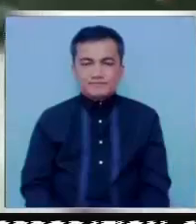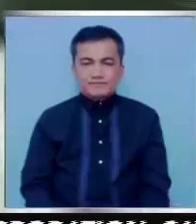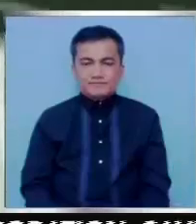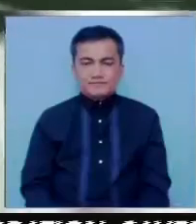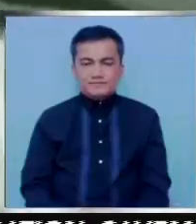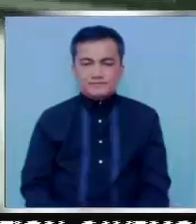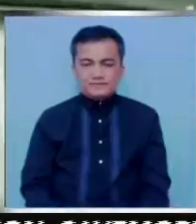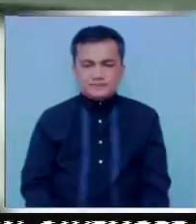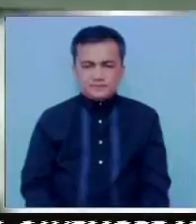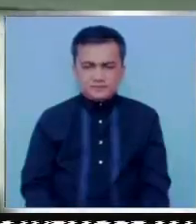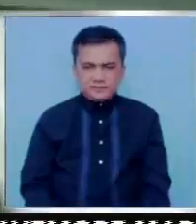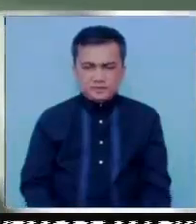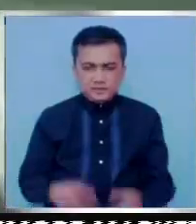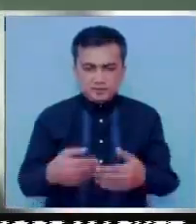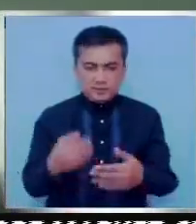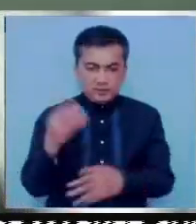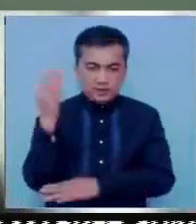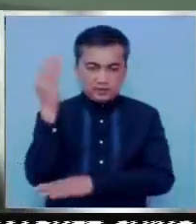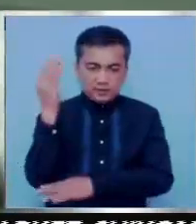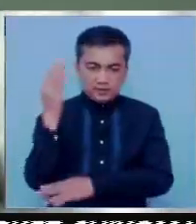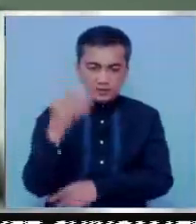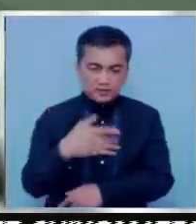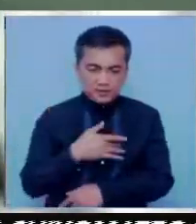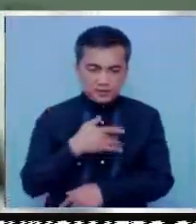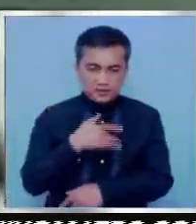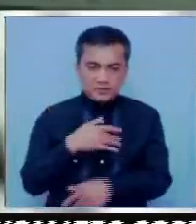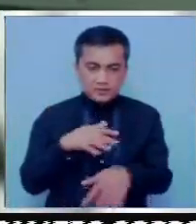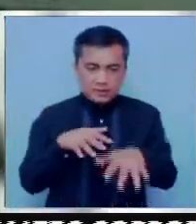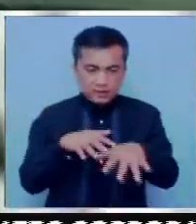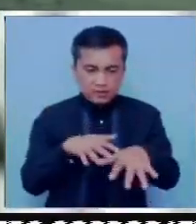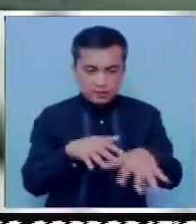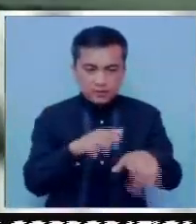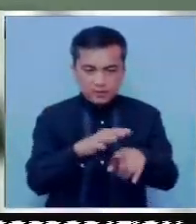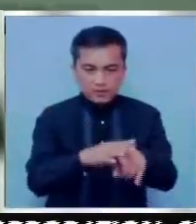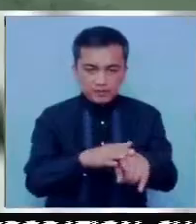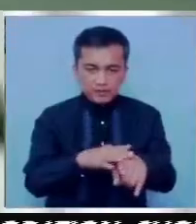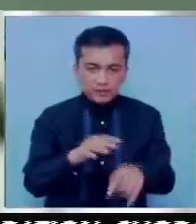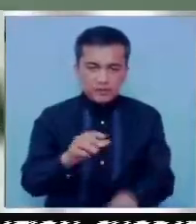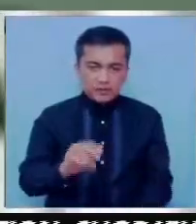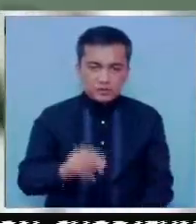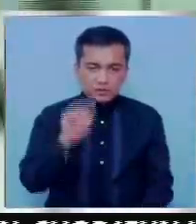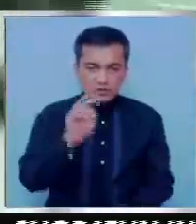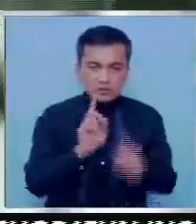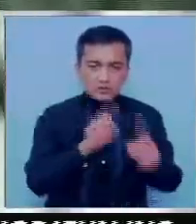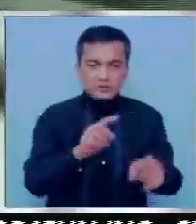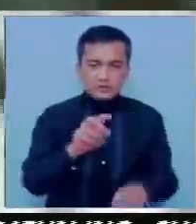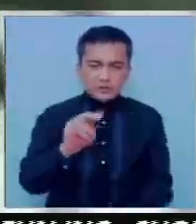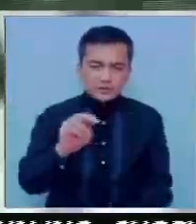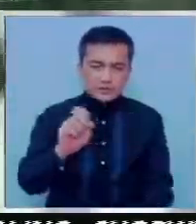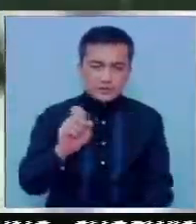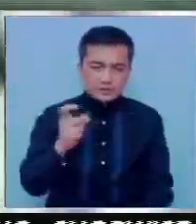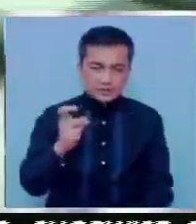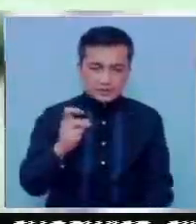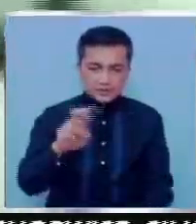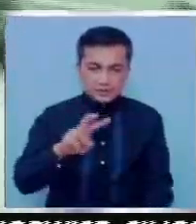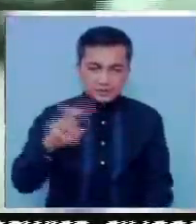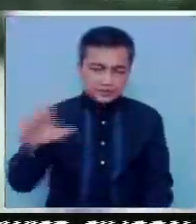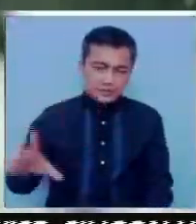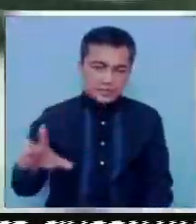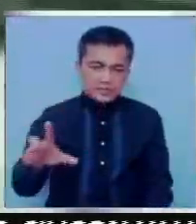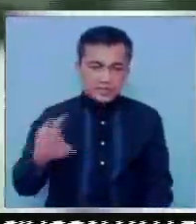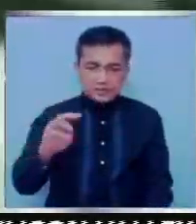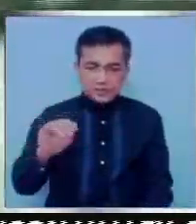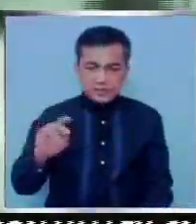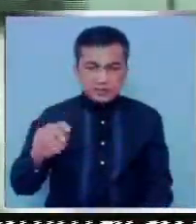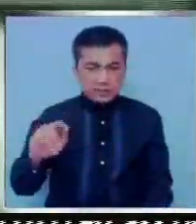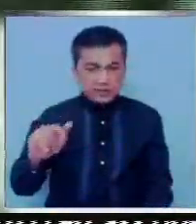Bago pa magtanghali, ramdam na ang pagbagal ng sasakyan sa northbound ng North Luzon Expressway sa Valenzuela at May Kawayan.